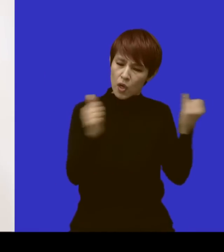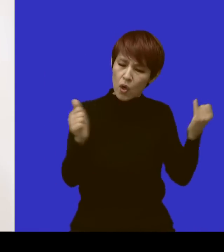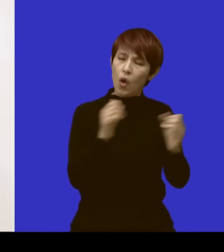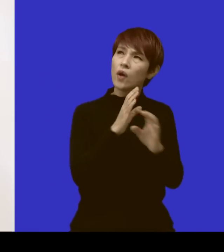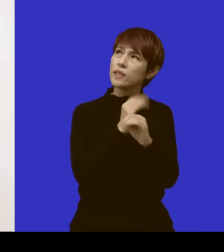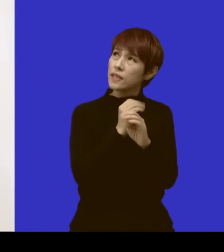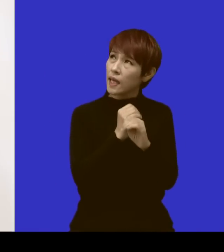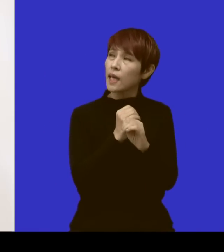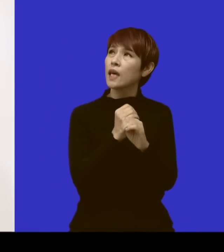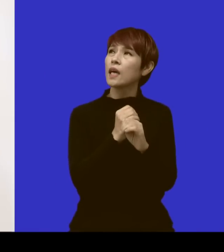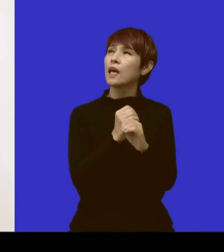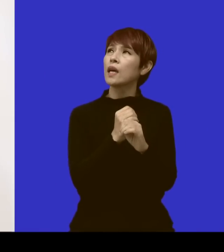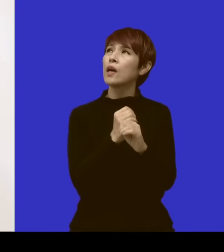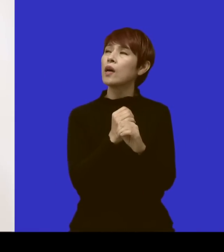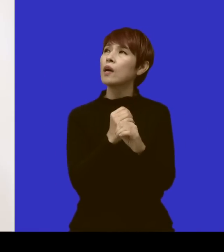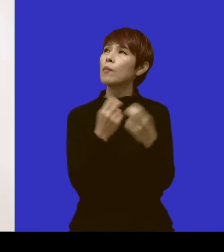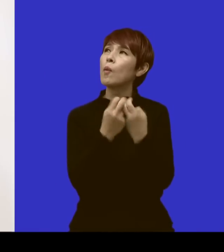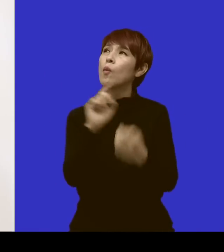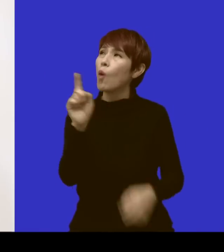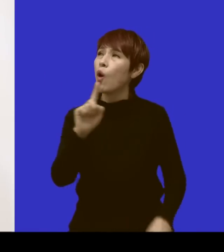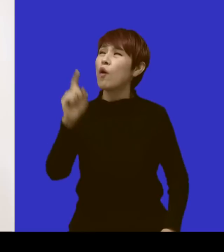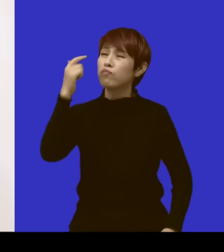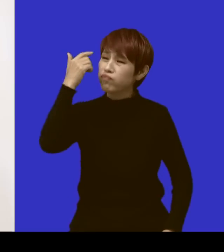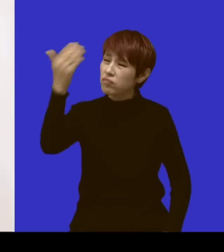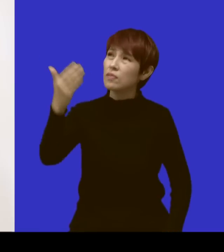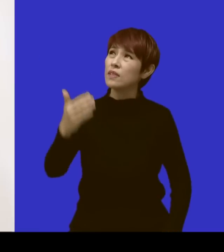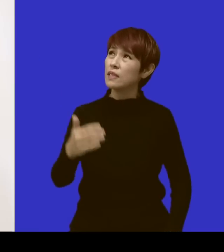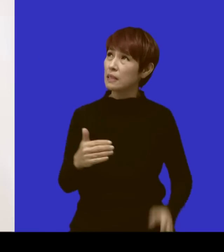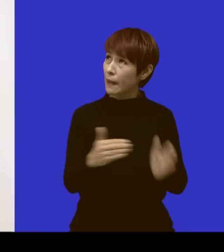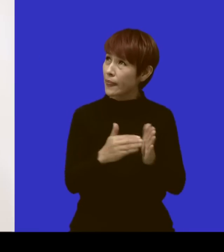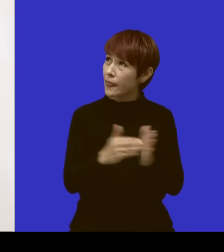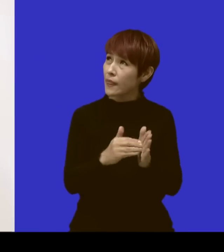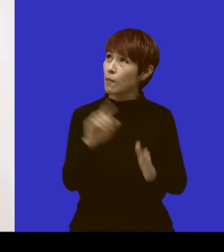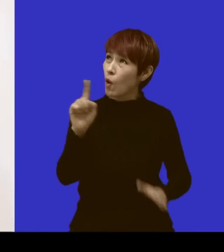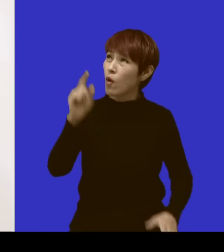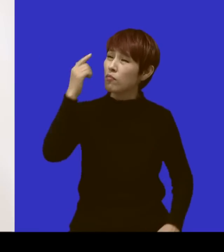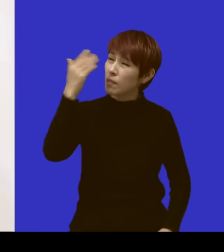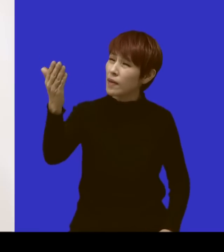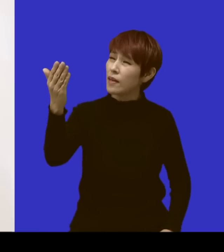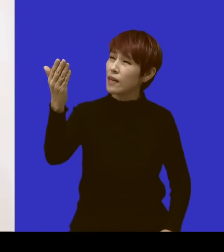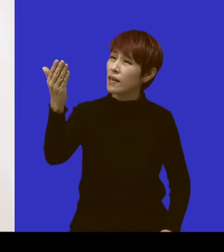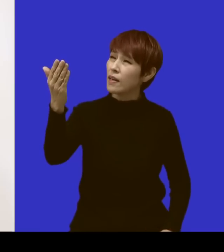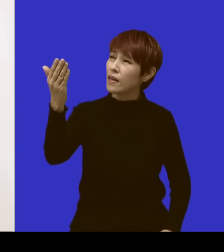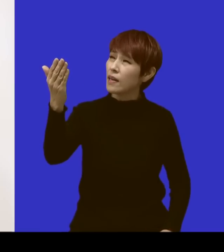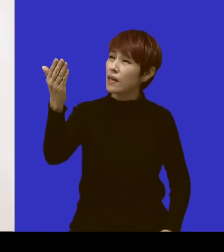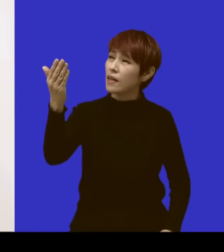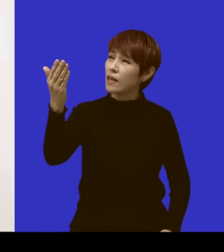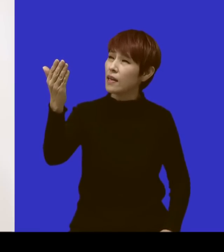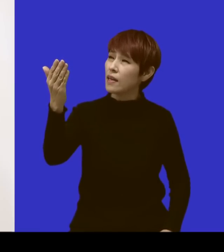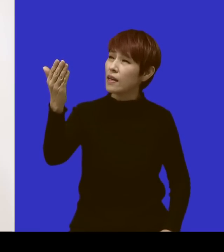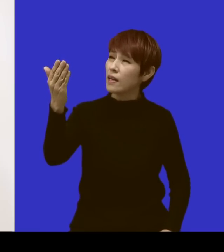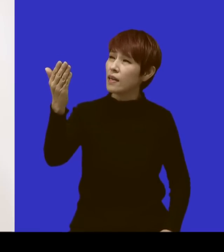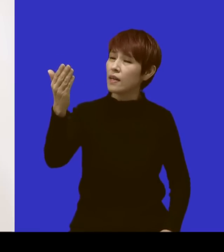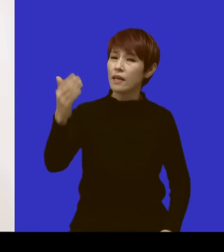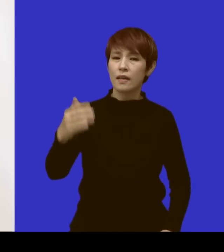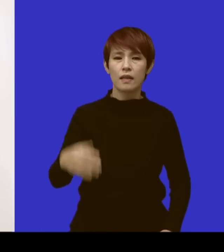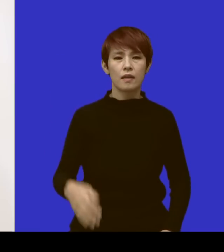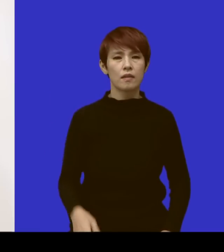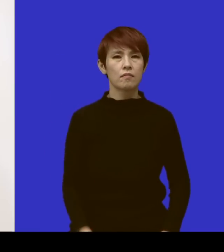시기인지 어떻게 하는 게 맞는지 네. 그만하는 게 맞는지 아닌지를 얘기를 해달라고 그 마음 가운데 했는데